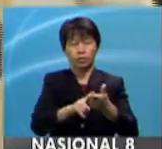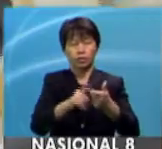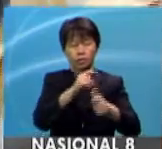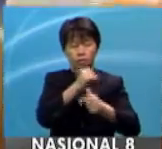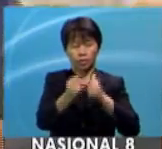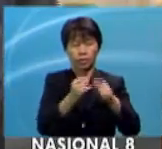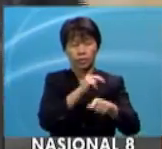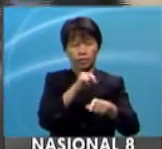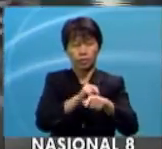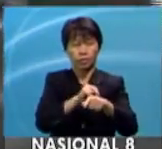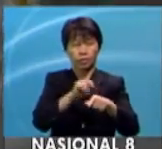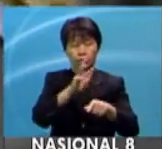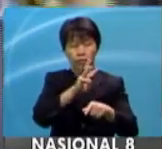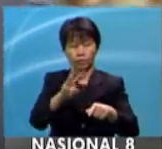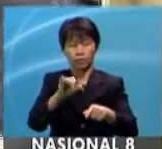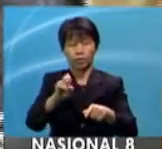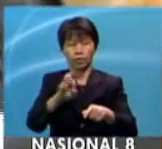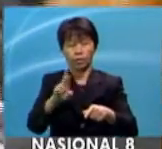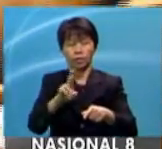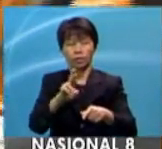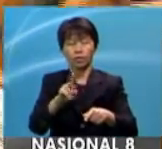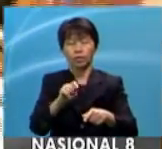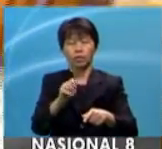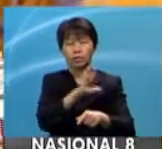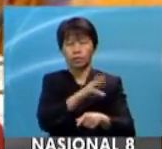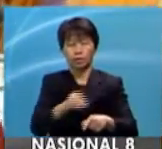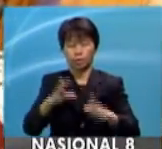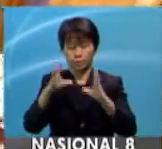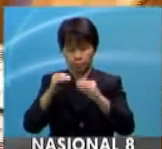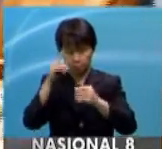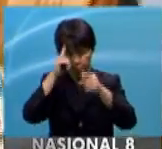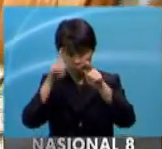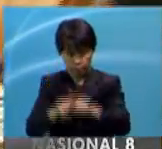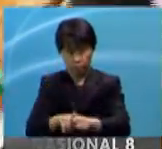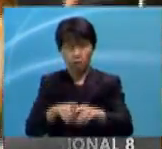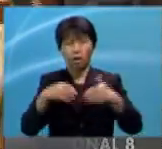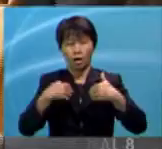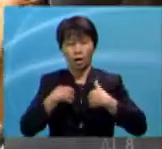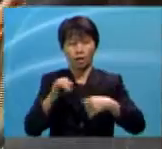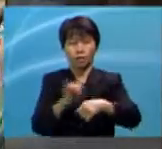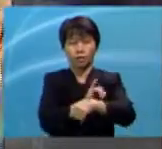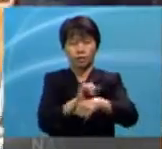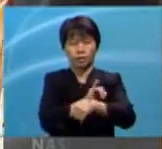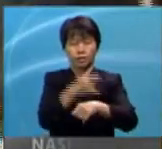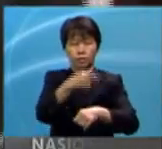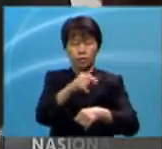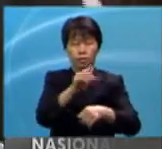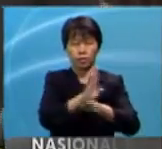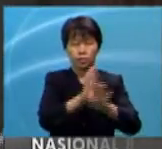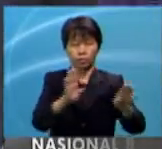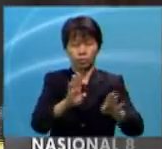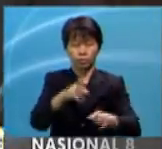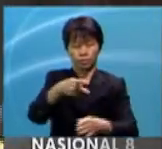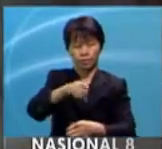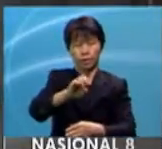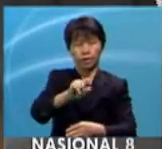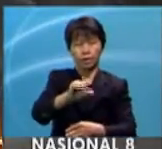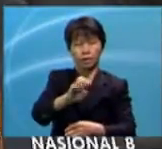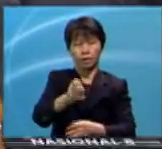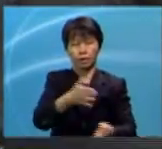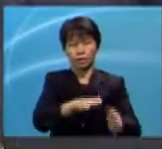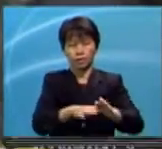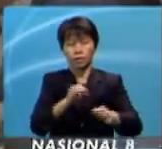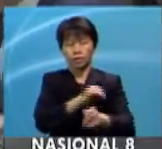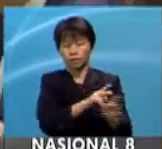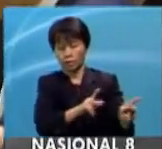national waste grid. Selain itu, mesyuarat turut bersetuju dengan cadangan mewujudkan industri green blue packaging dan pelan